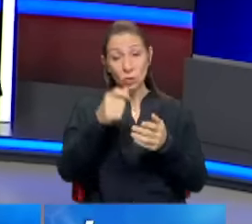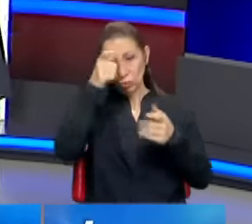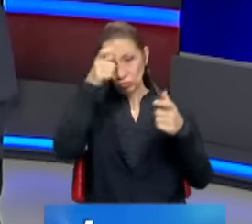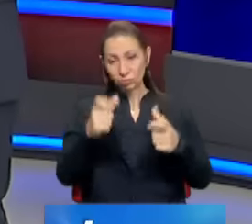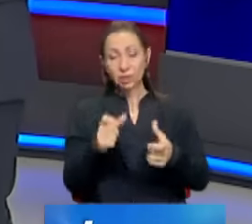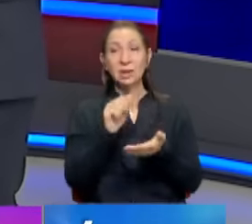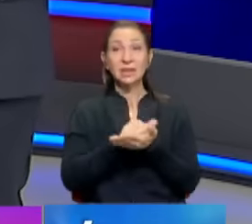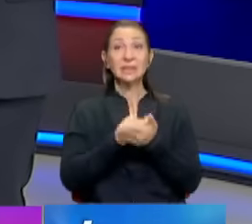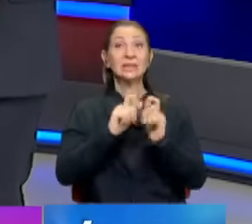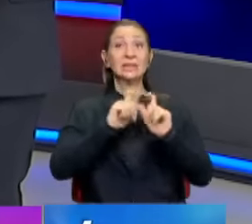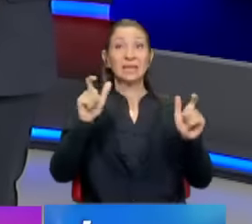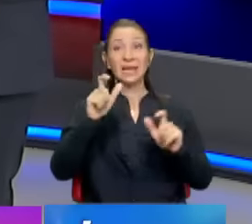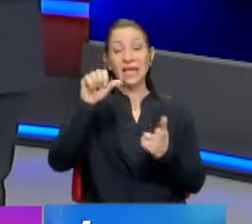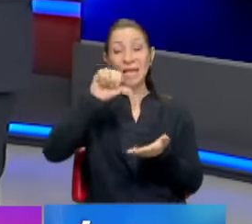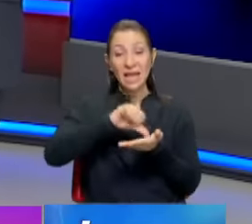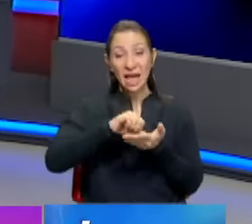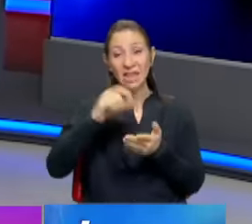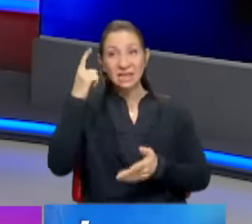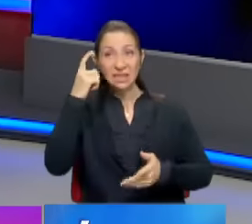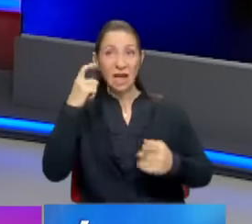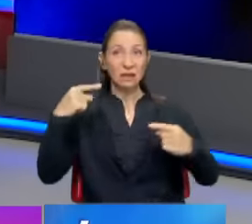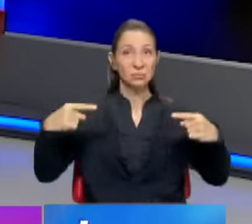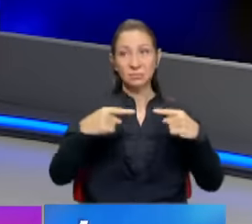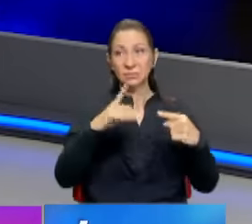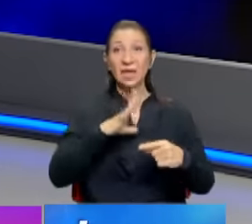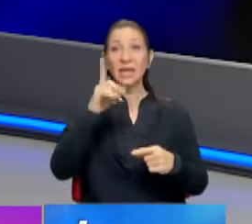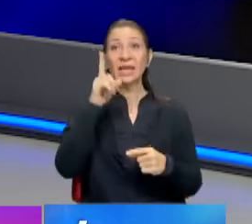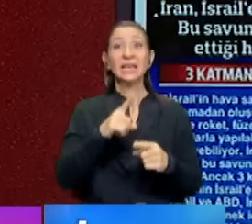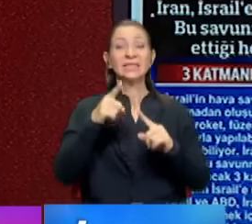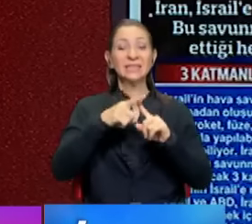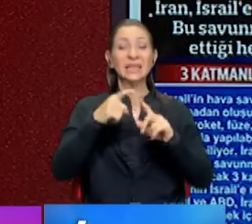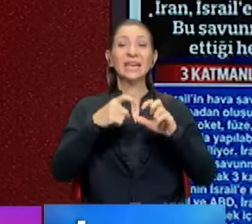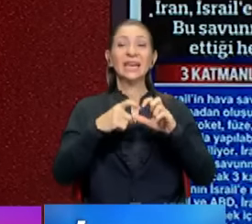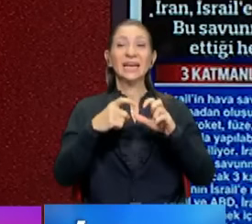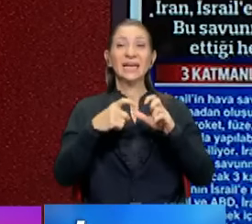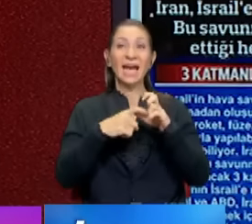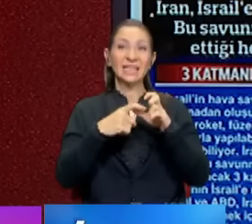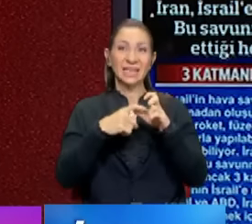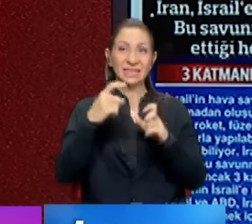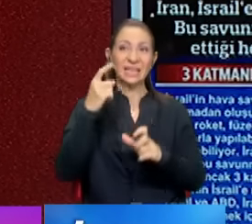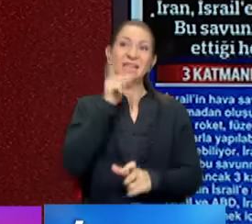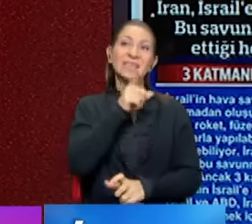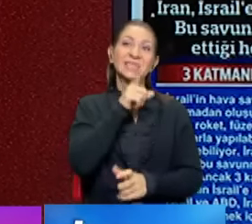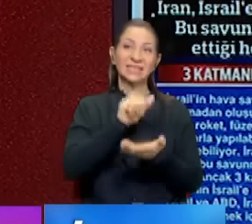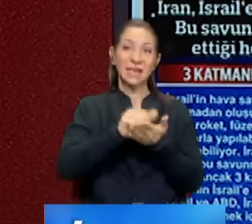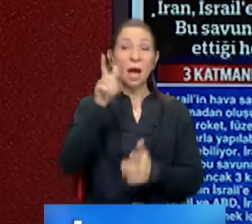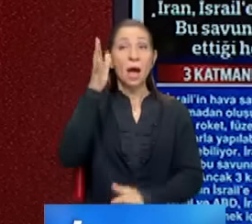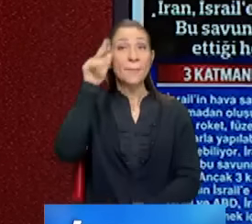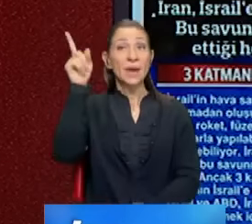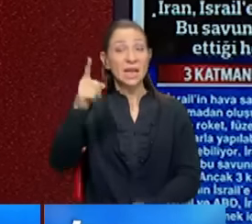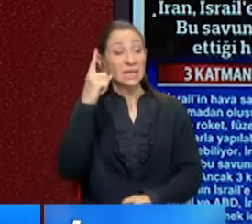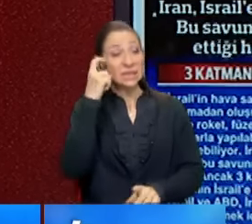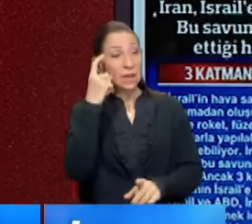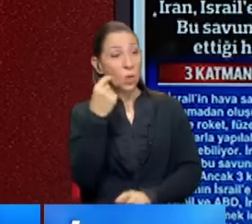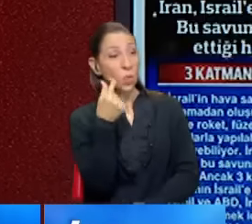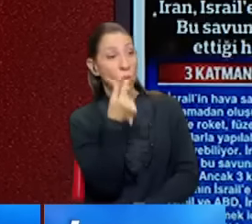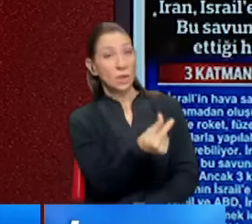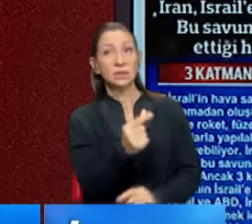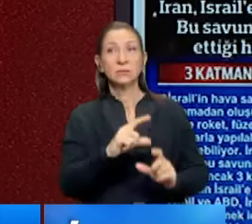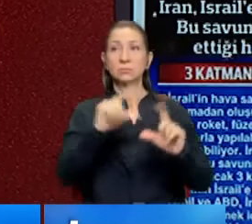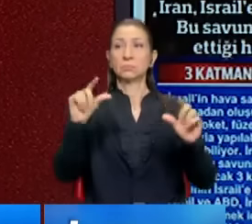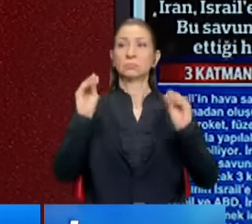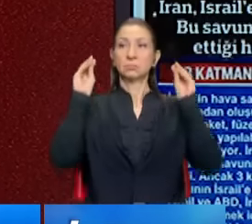gazetelerin manşetinde İran-İsrail gerilimi var. İlk gazetemiz The Guardian, İngiliz The Guardian gazetesi. Amerika'nın İsrail'e uyarısını